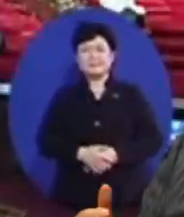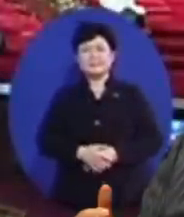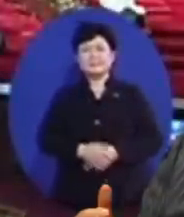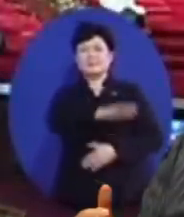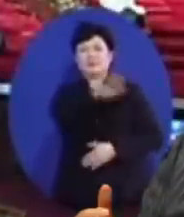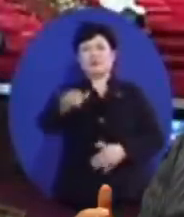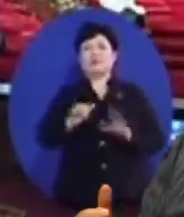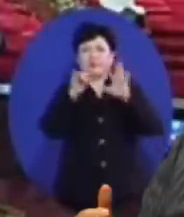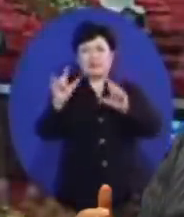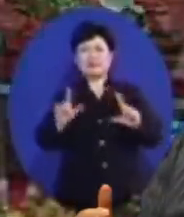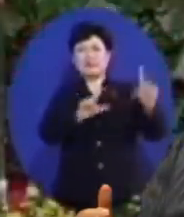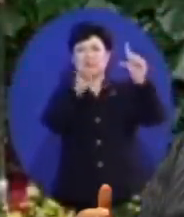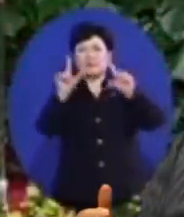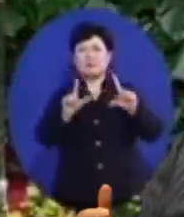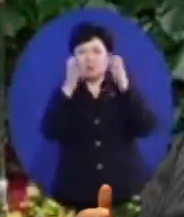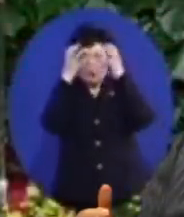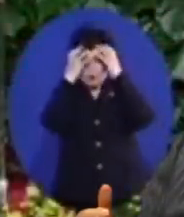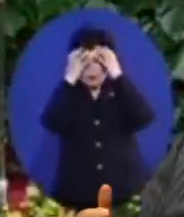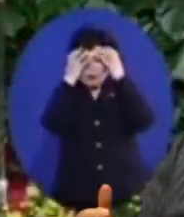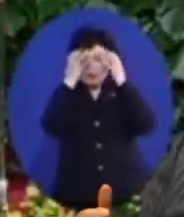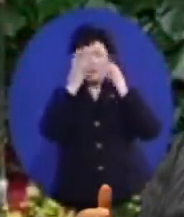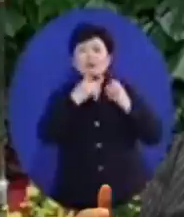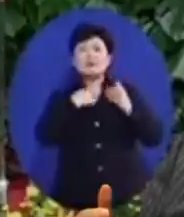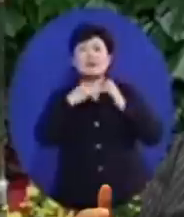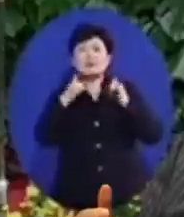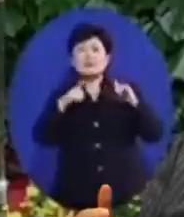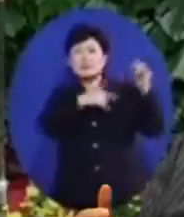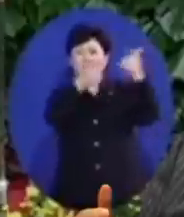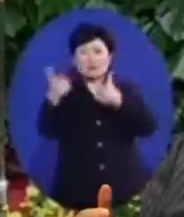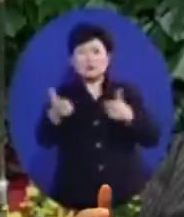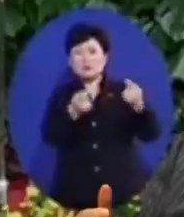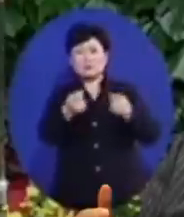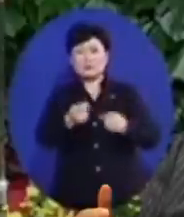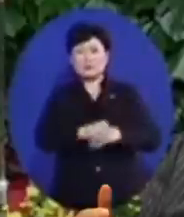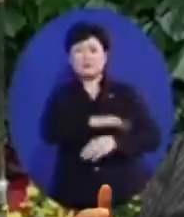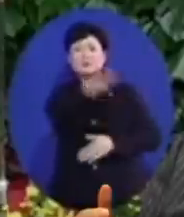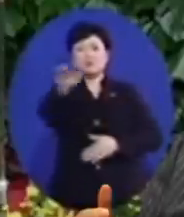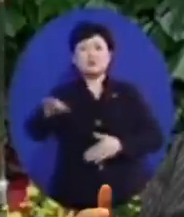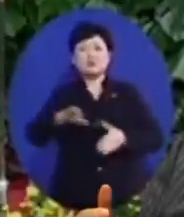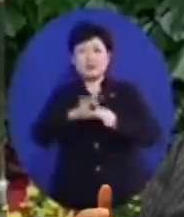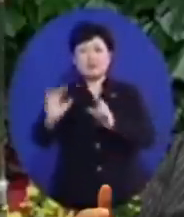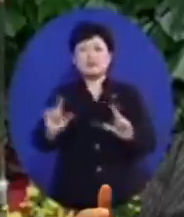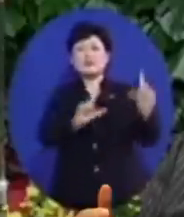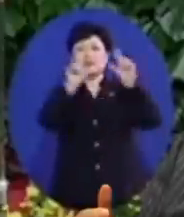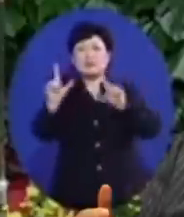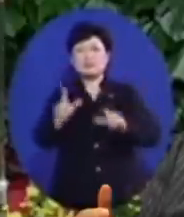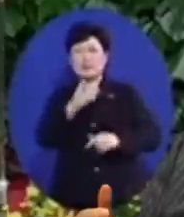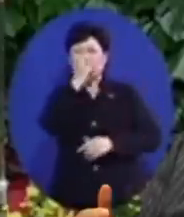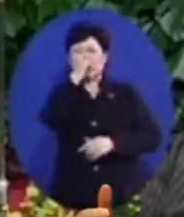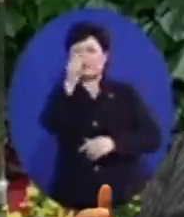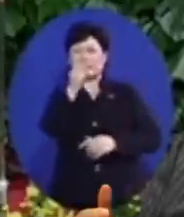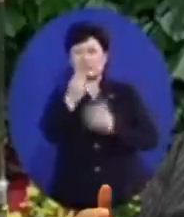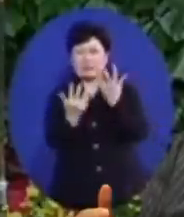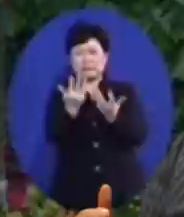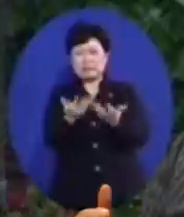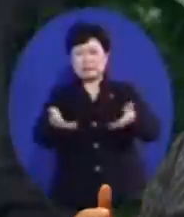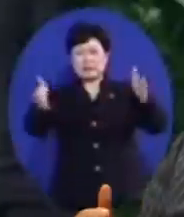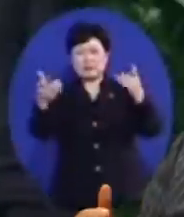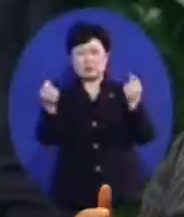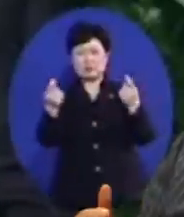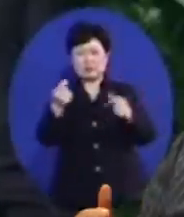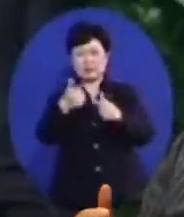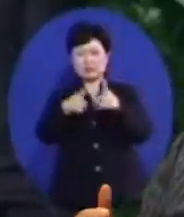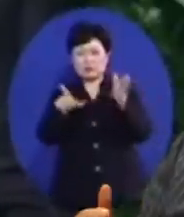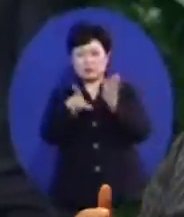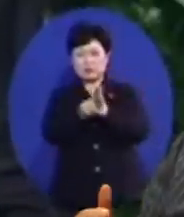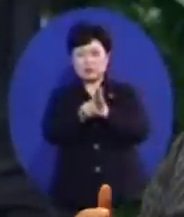우리가 이 세상에 살면서 고난 안 당한 사람 누가 계십니까? 왜냐하면 여러분 우리의 삶이 가시통지입니다. 예수 안 믿는 사람 말할 필요